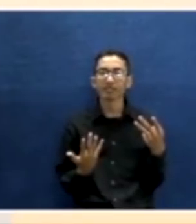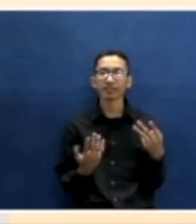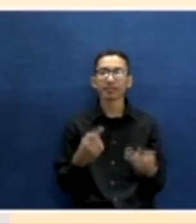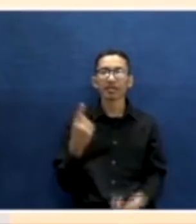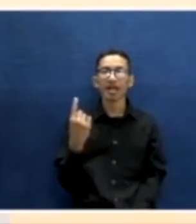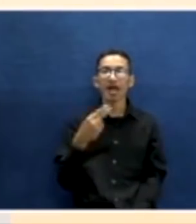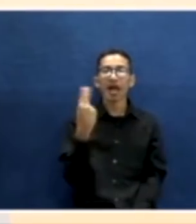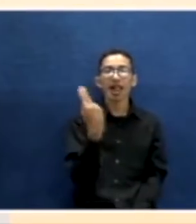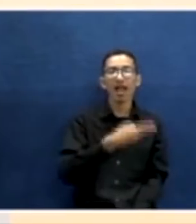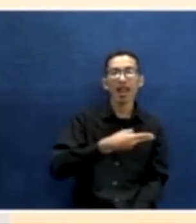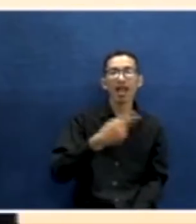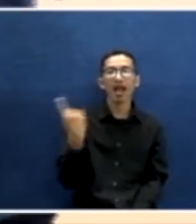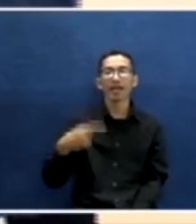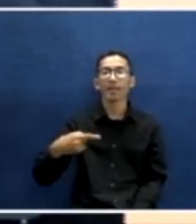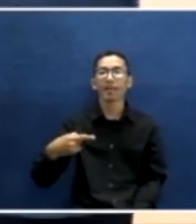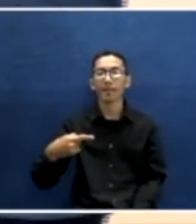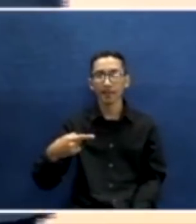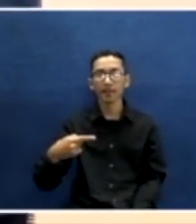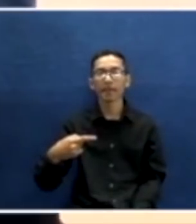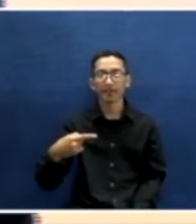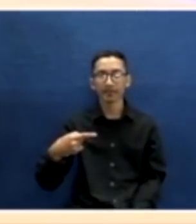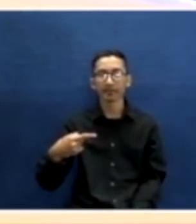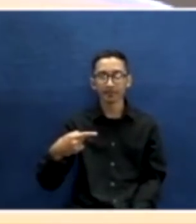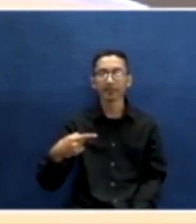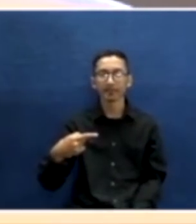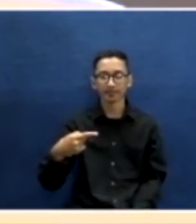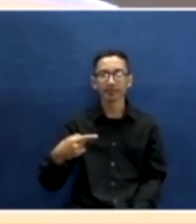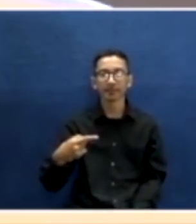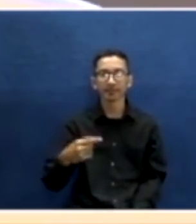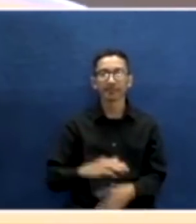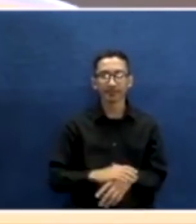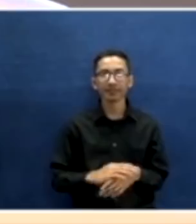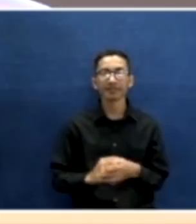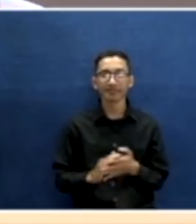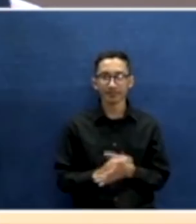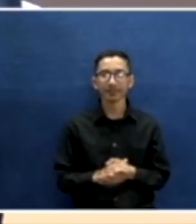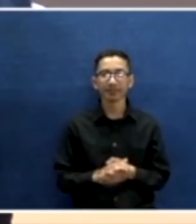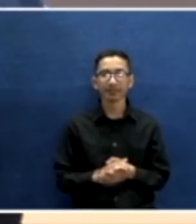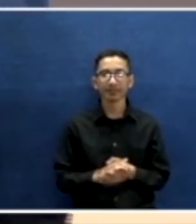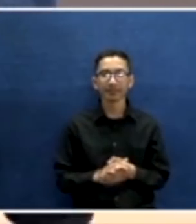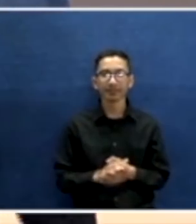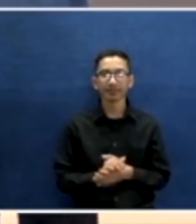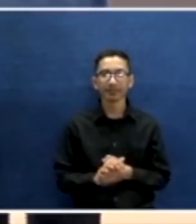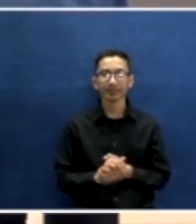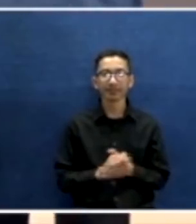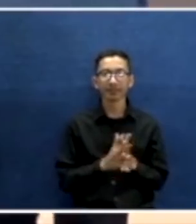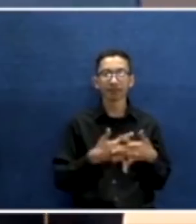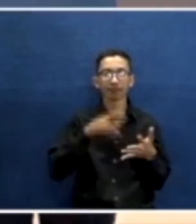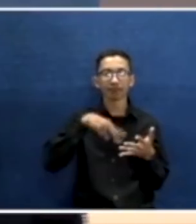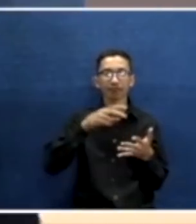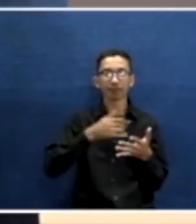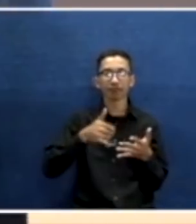Abay non wine al-haram Abay non wabaynahum umur mutasyabihat layak loh akashiro Minan Nas